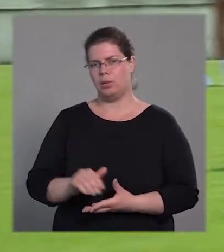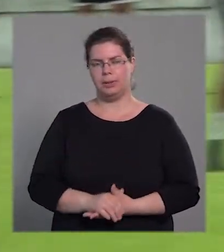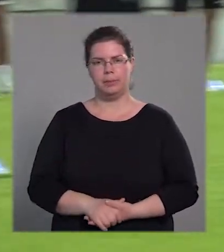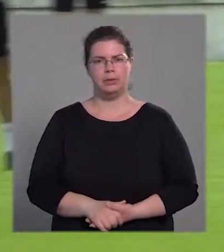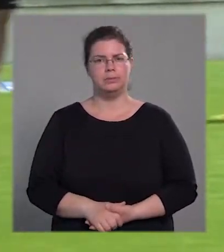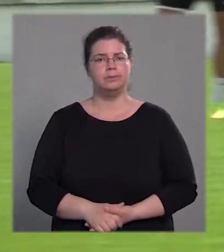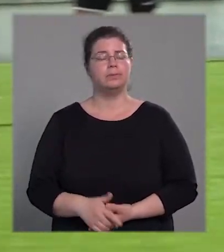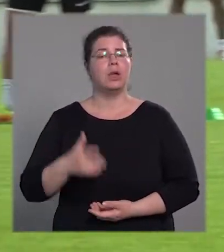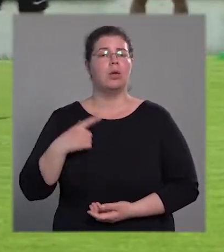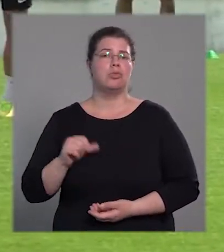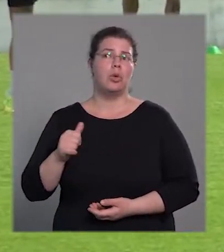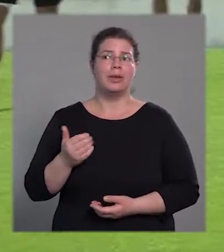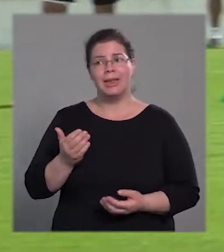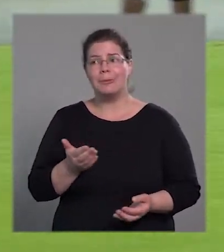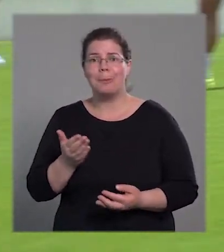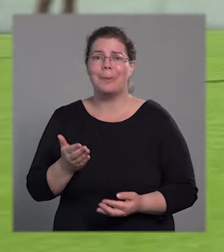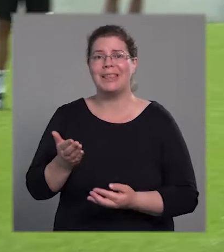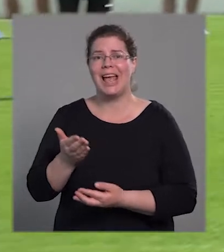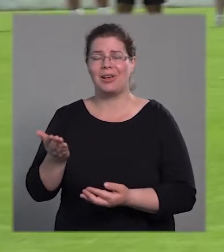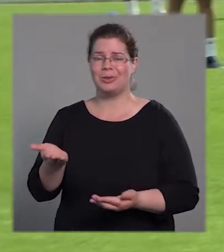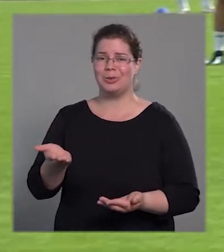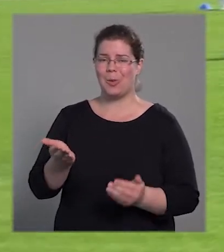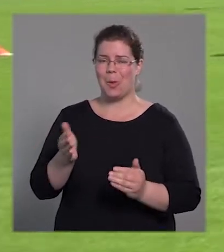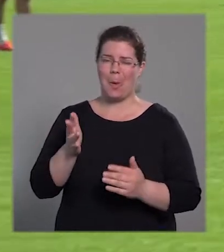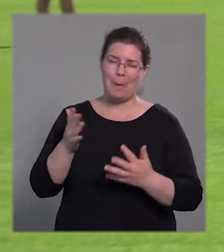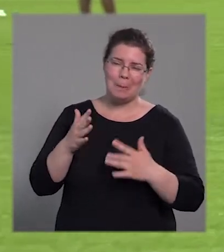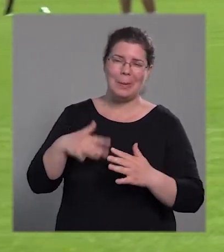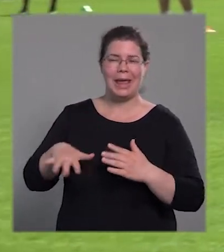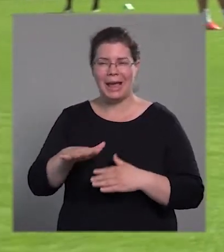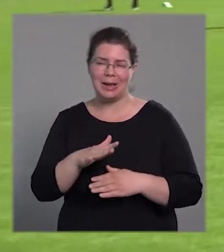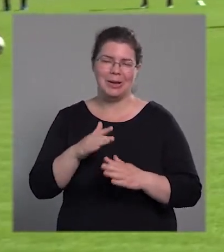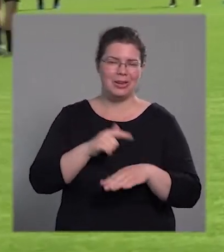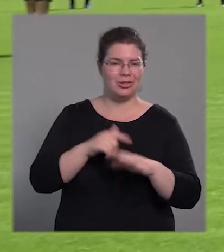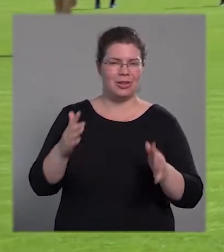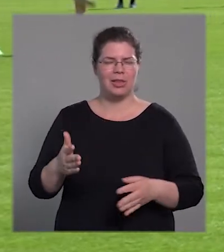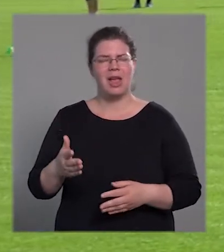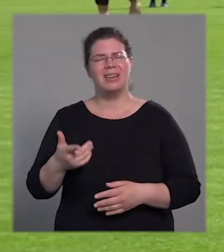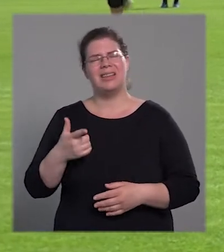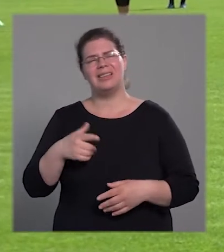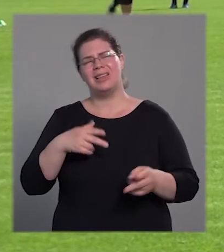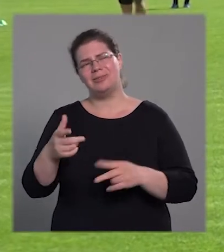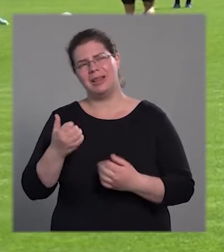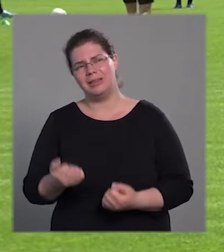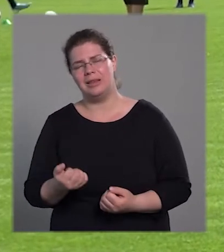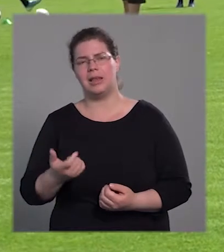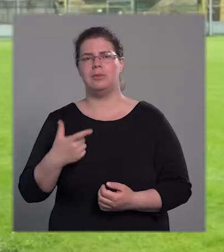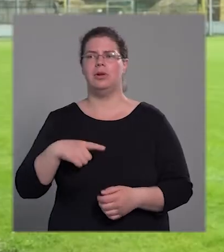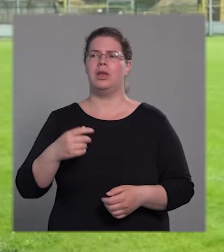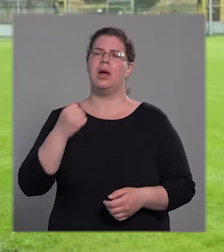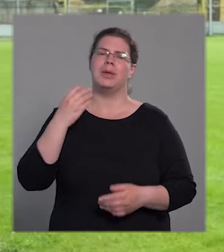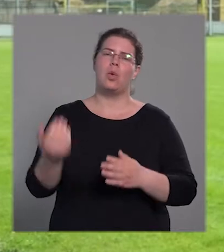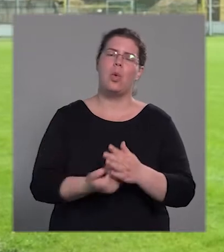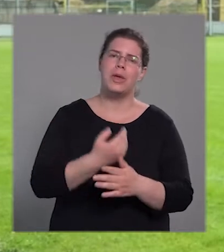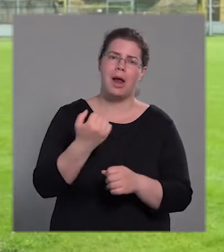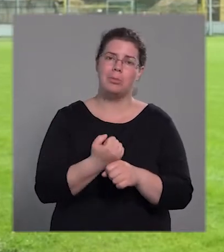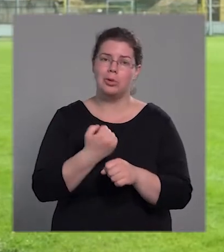Hát volt egy bizakodóbb légkör és időszak volt, ami nehezebb volt. Aztán, amikor újra munkába álltak a fiúk és